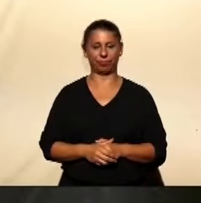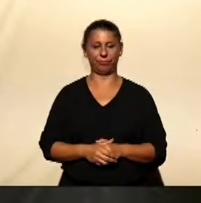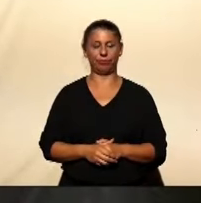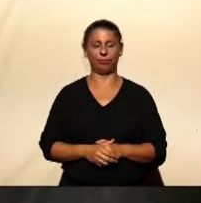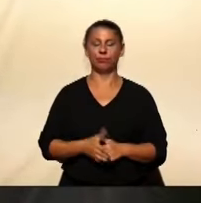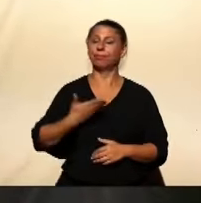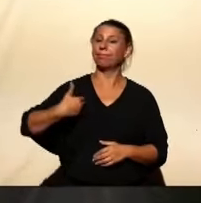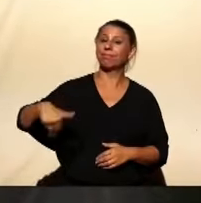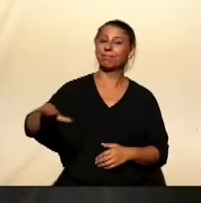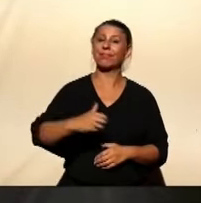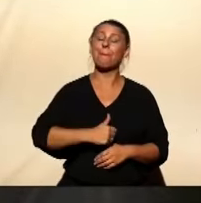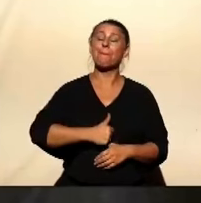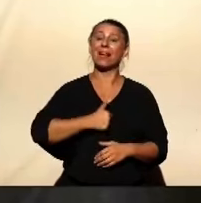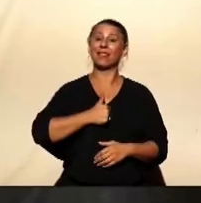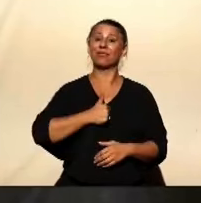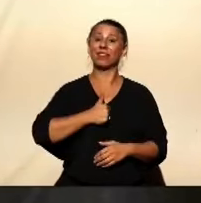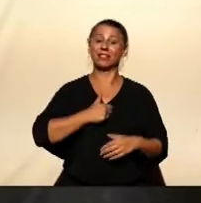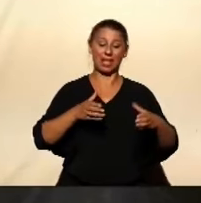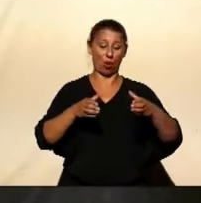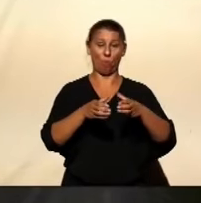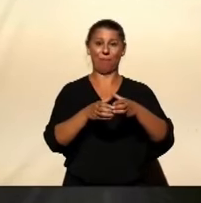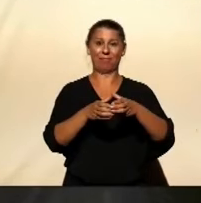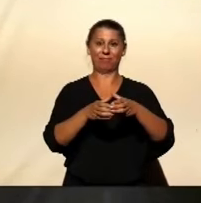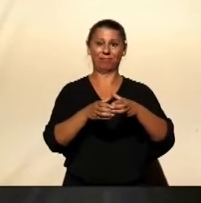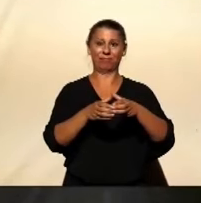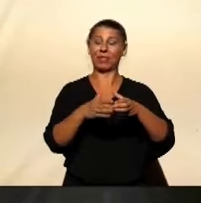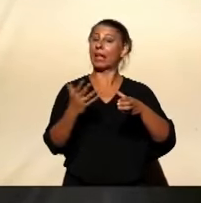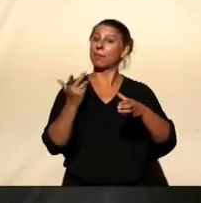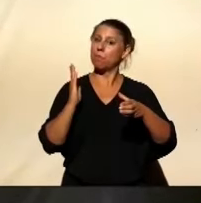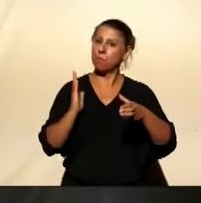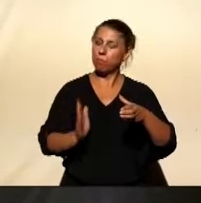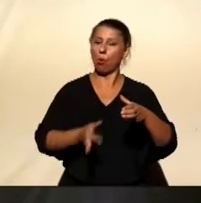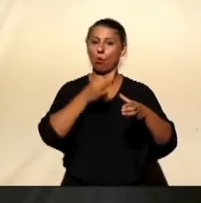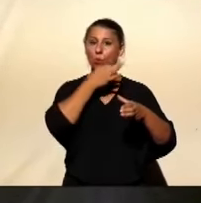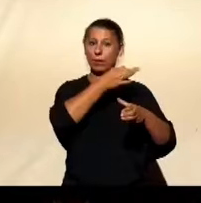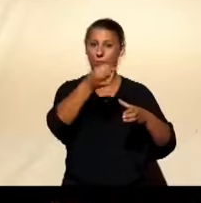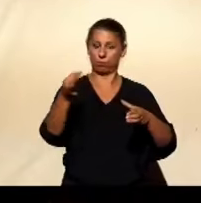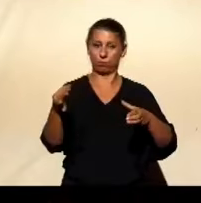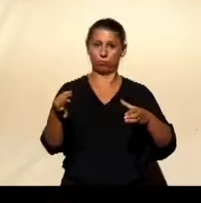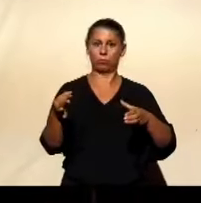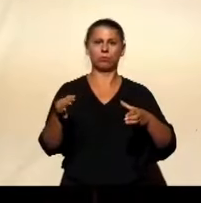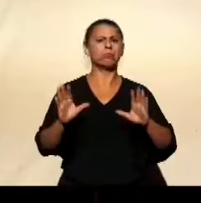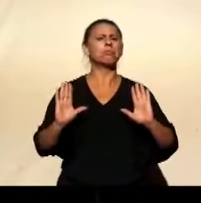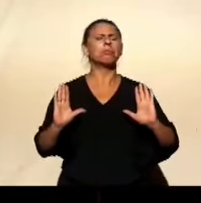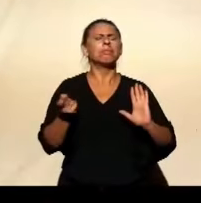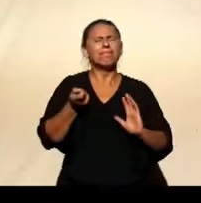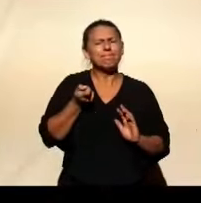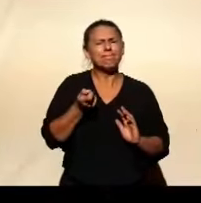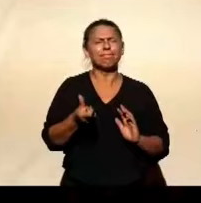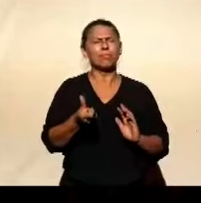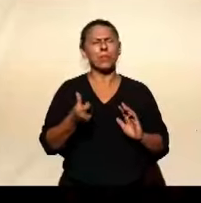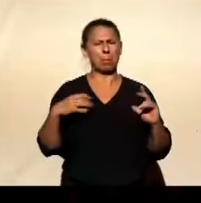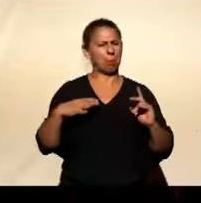είμαστε περήφανοι σαν κόμμα, γιατί μπορούμε να πούμε χωρίς ίχνος